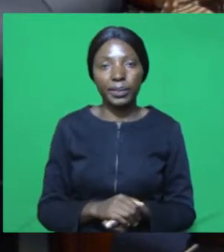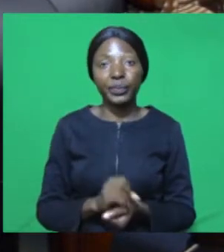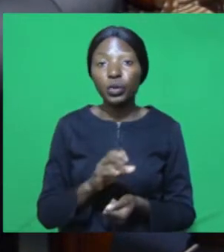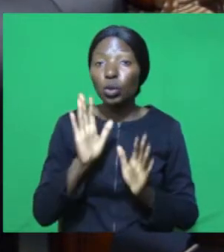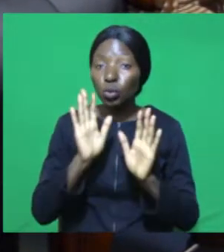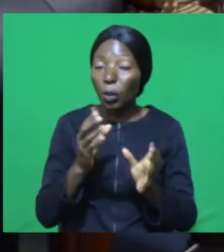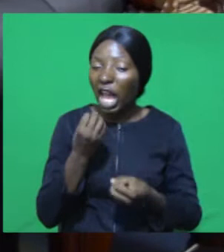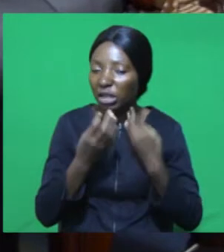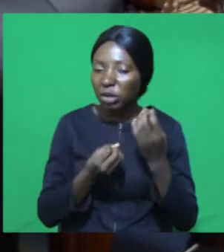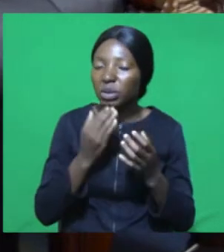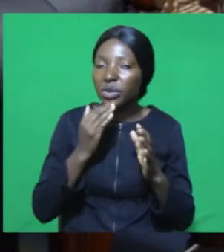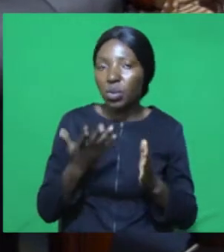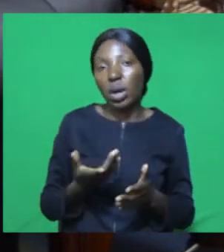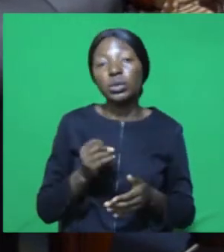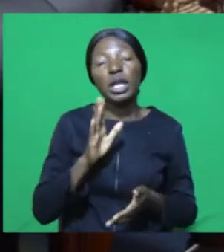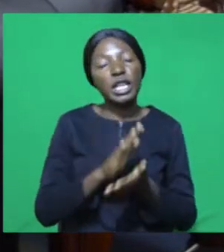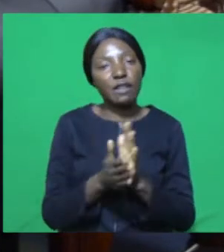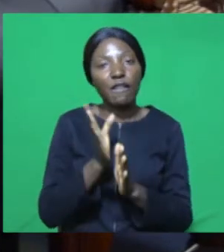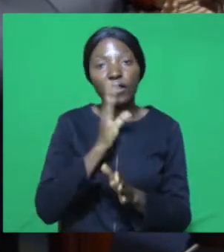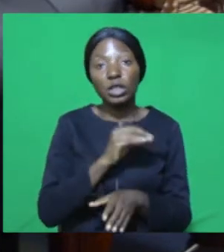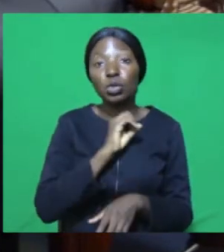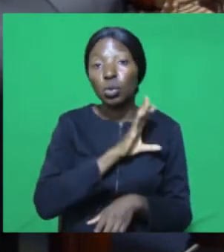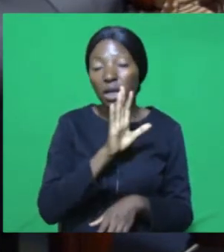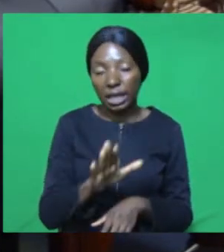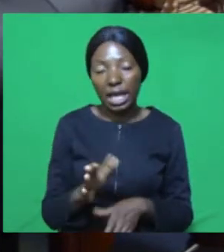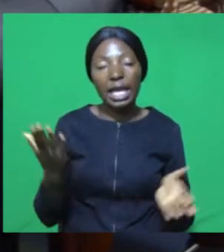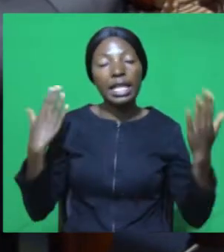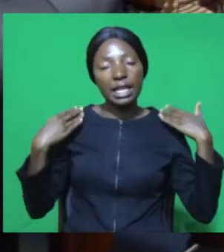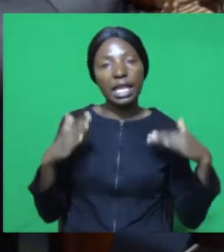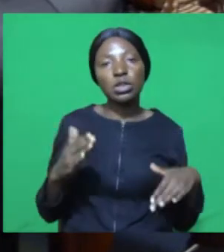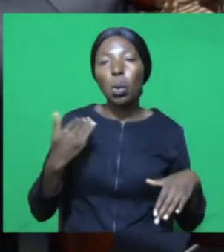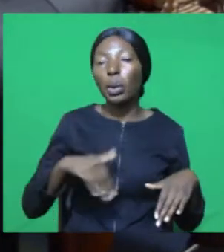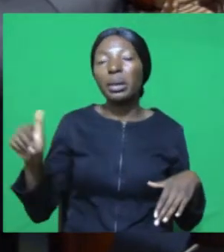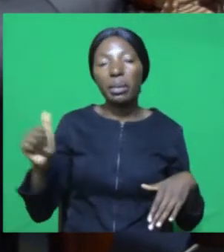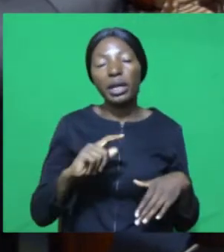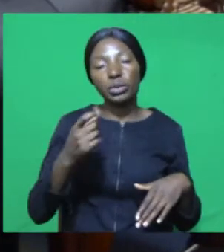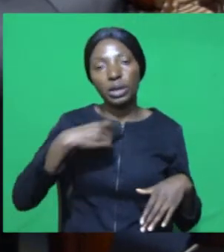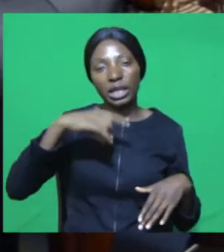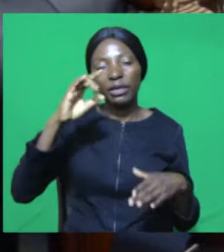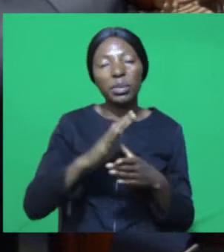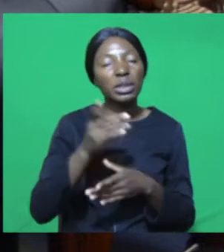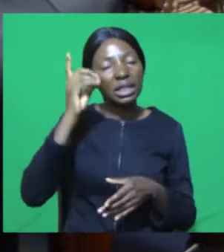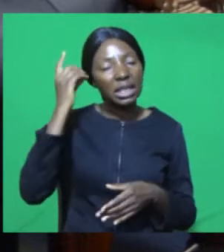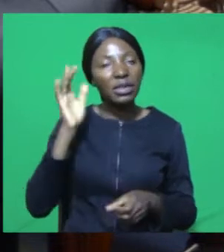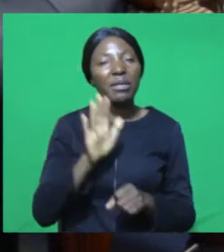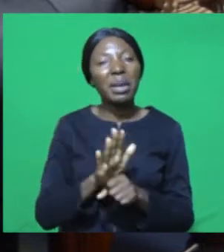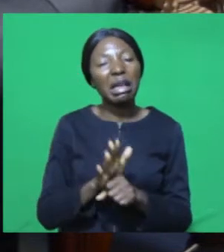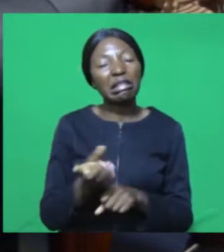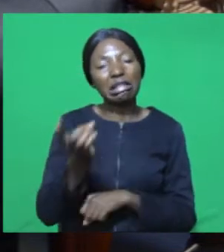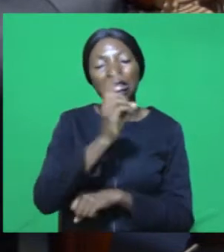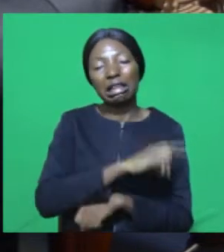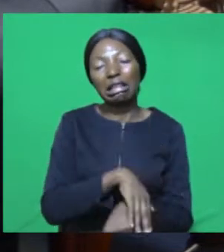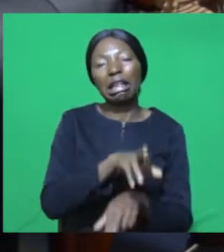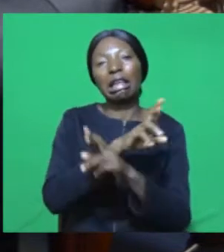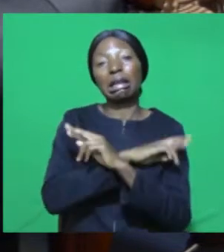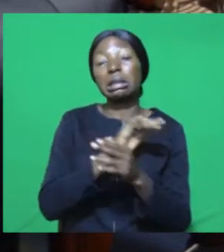Wakabva amira kutsanangura. Saka nyaya inaupedzwa. Haina kupera. Okay. Gabriel akabva atoenda because Daniel akatosara kwemazuva mazhinji.